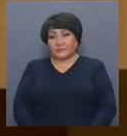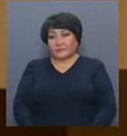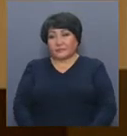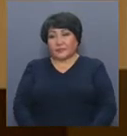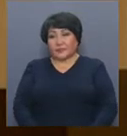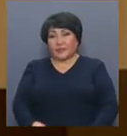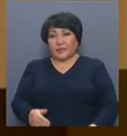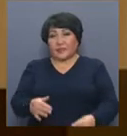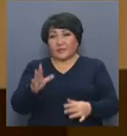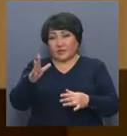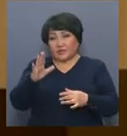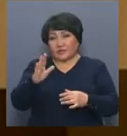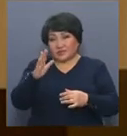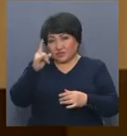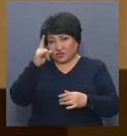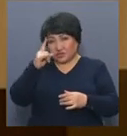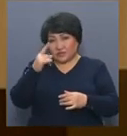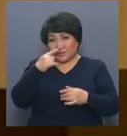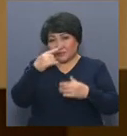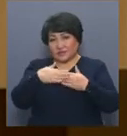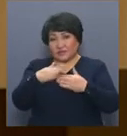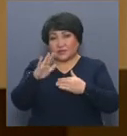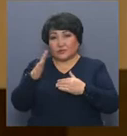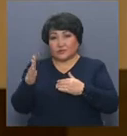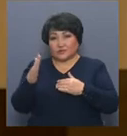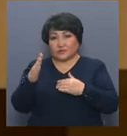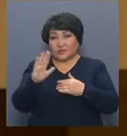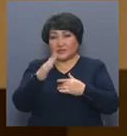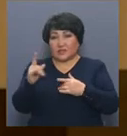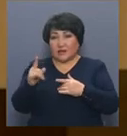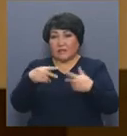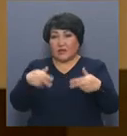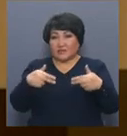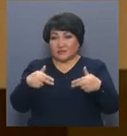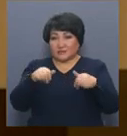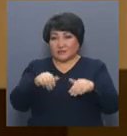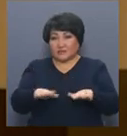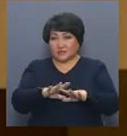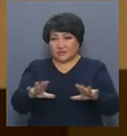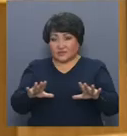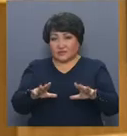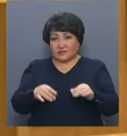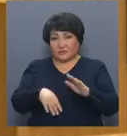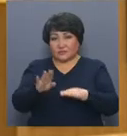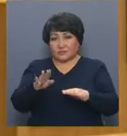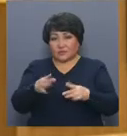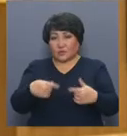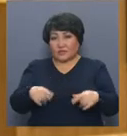Қиыр Шығыста бейбіт өмір мен тұрақтылық палестиналық мәселе шешімін таппайынша орнамайды. Бұл түйіннің шешімі екі мемлекет